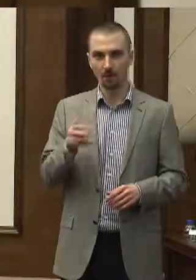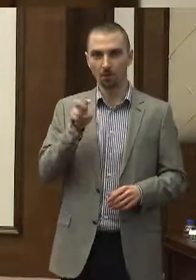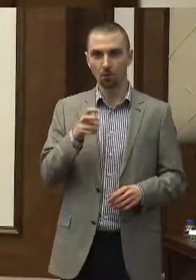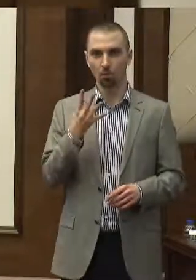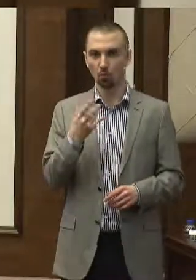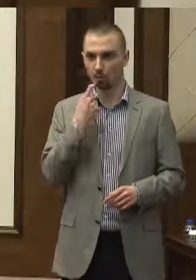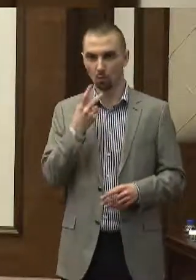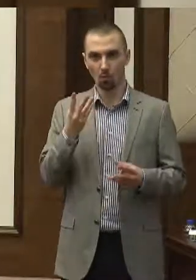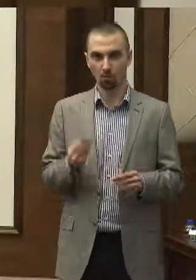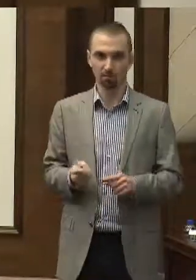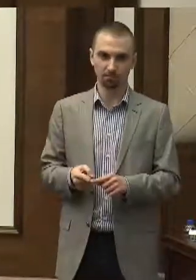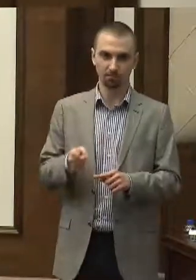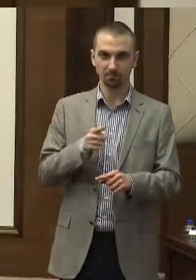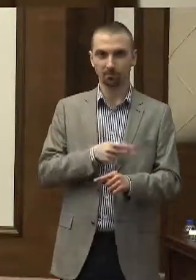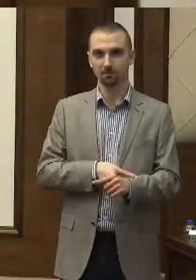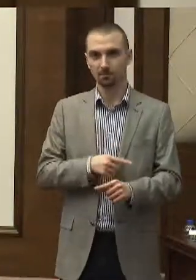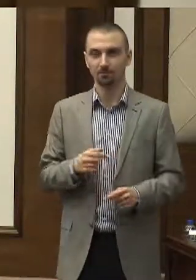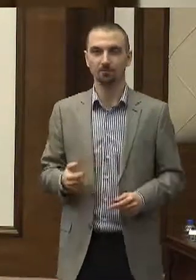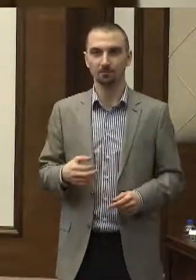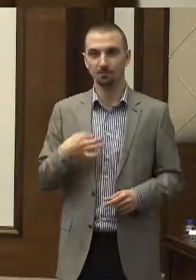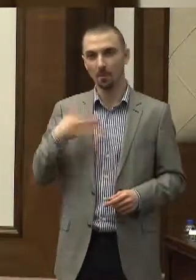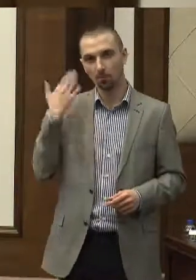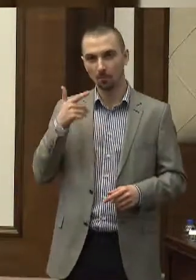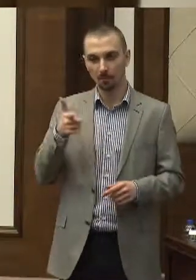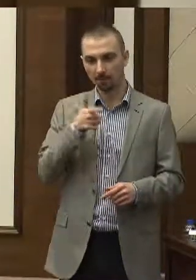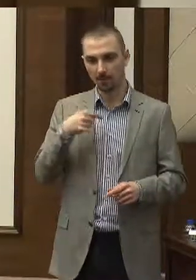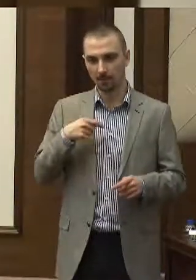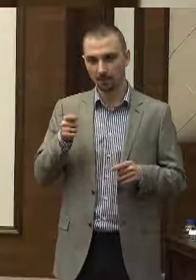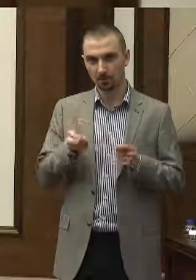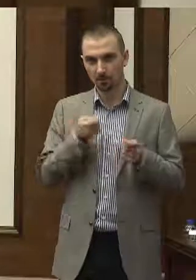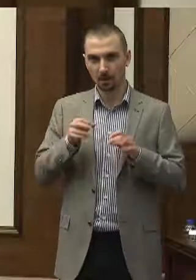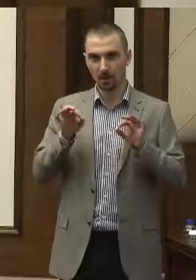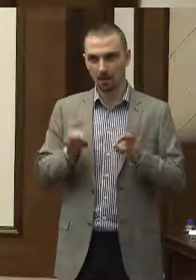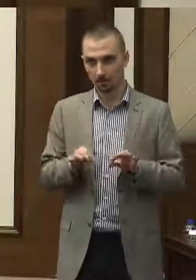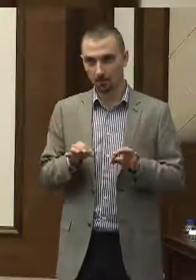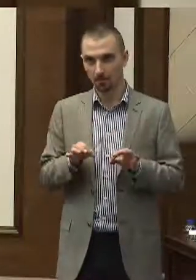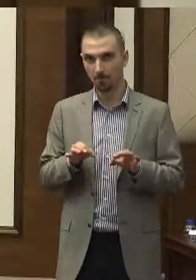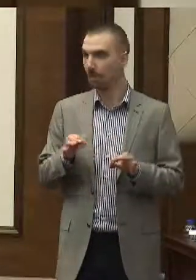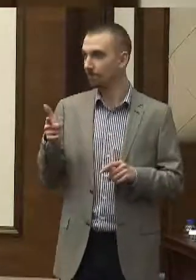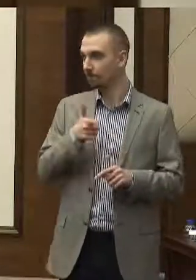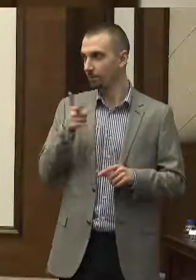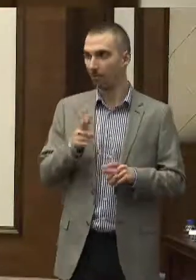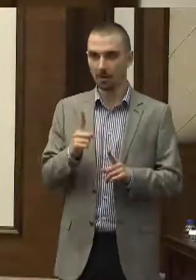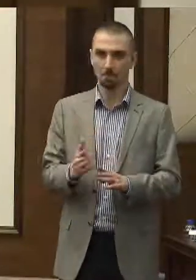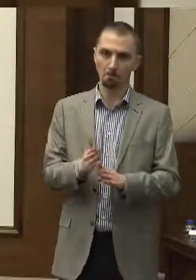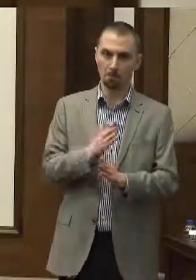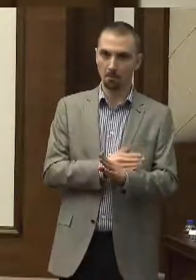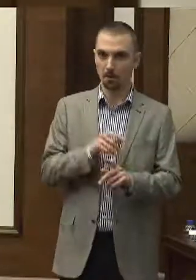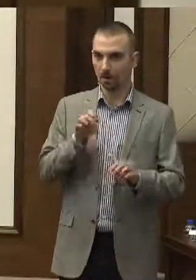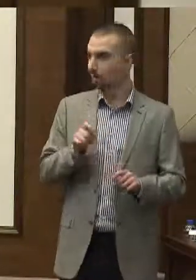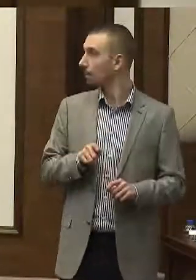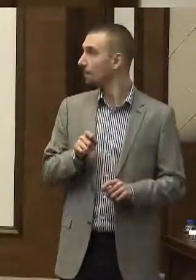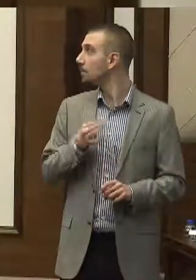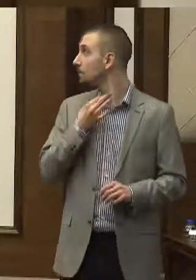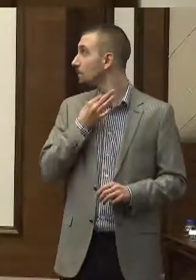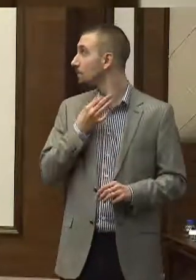kutluyoruz. Ben bu konuyla ilgili bir sunum hazırladım. Sunumu baştan alabilir miyiz arkadaşlar?